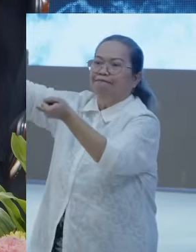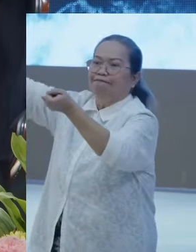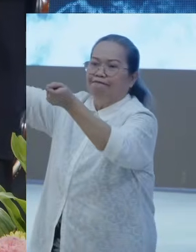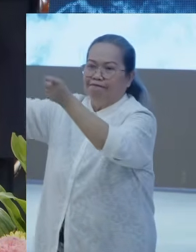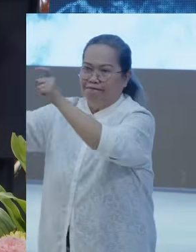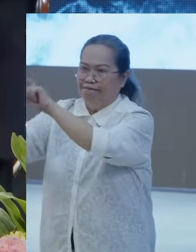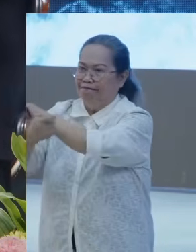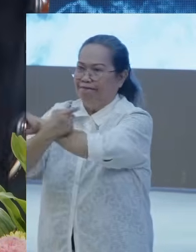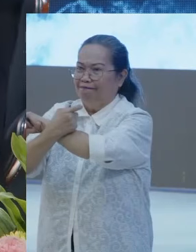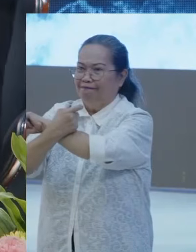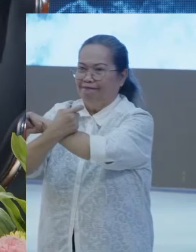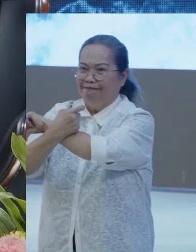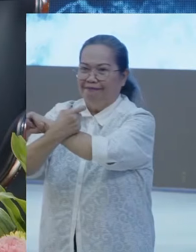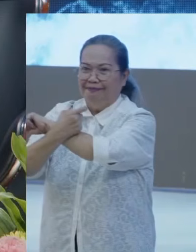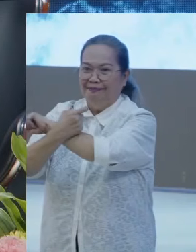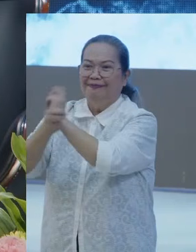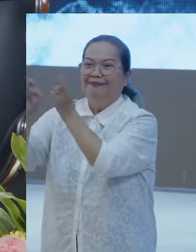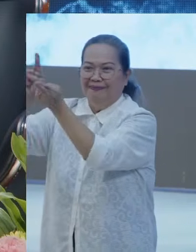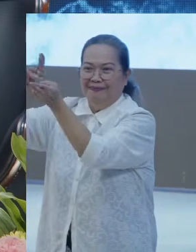overthrown.